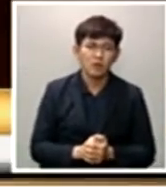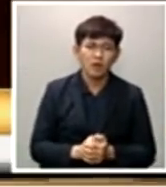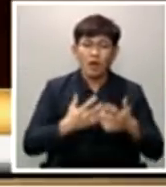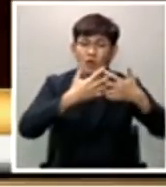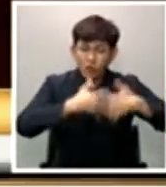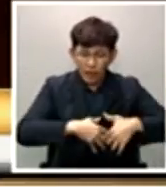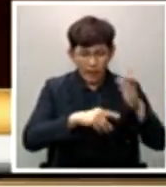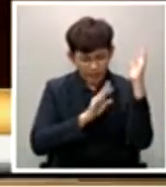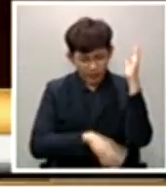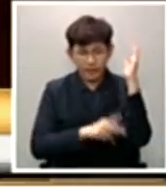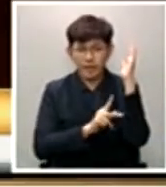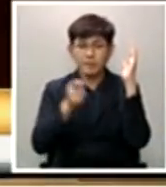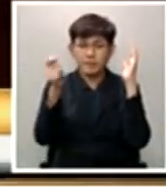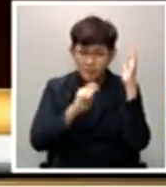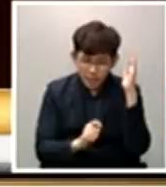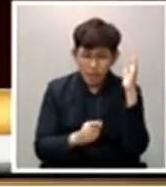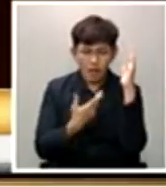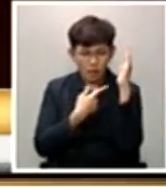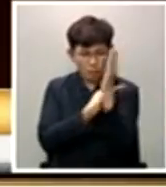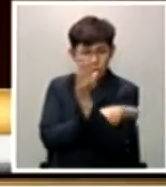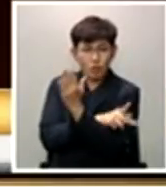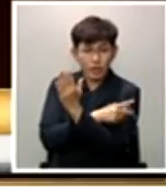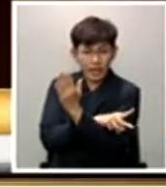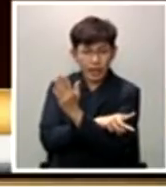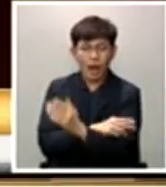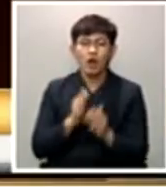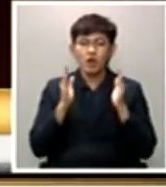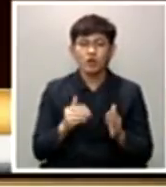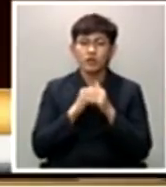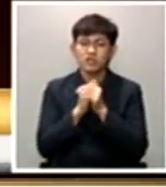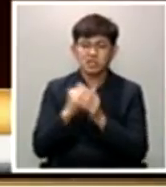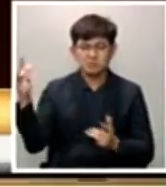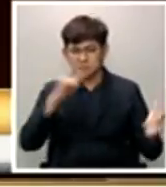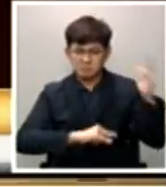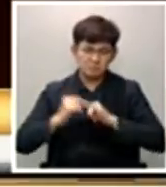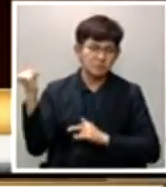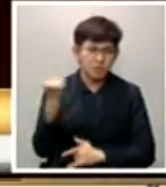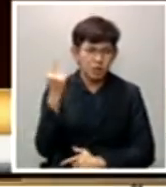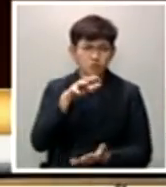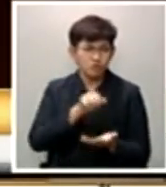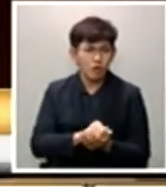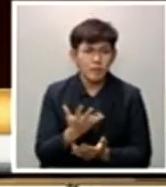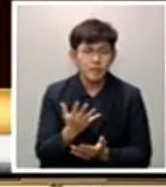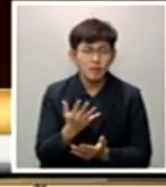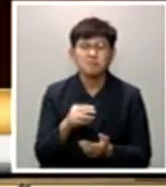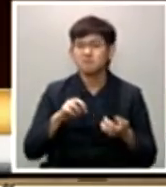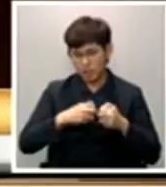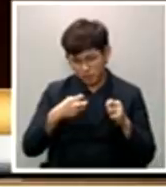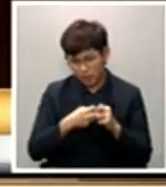แถวภูเก็ตไม่มีคนจองจากประเทศจีนมันเป็นเรื่องใหญ่มากฉะนั้นประเด็นนี้เนี่ยผ